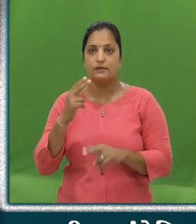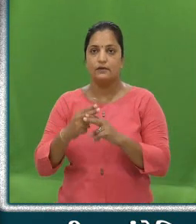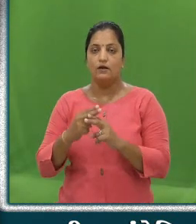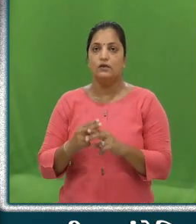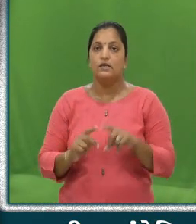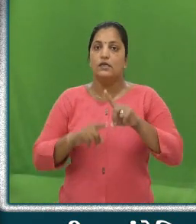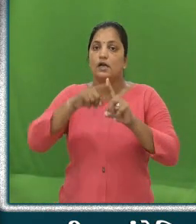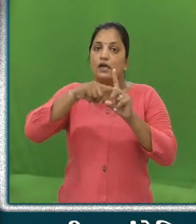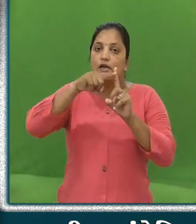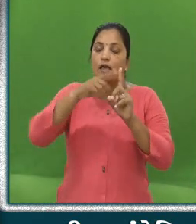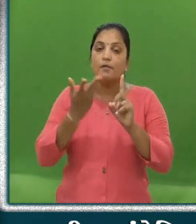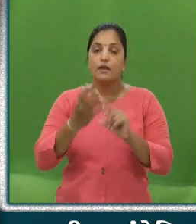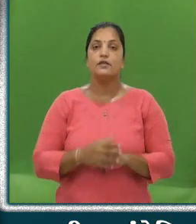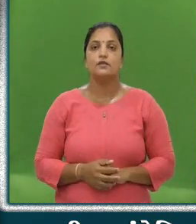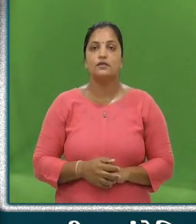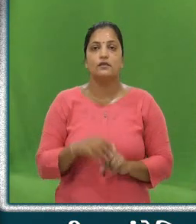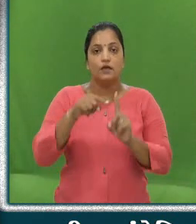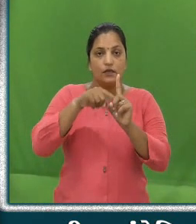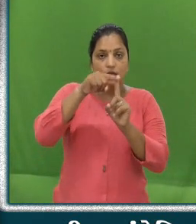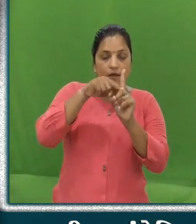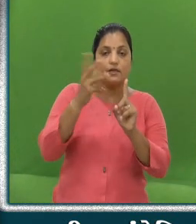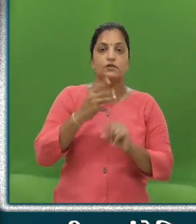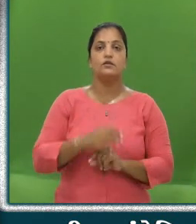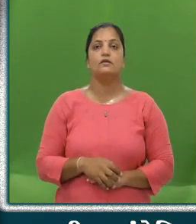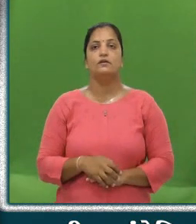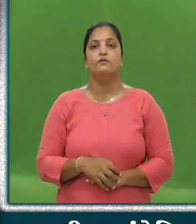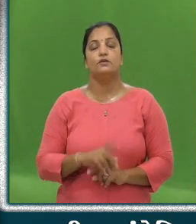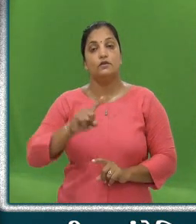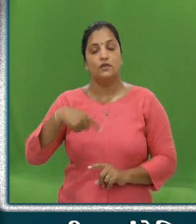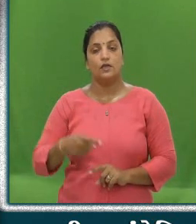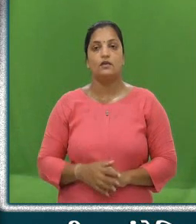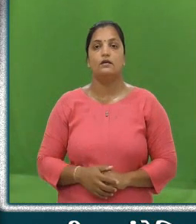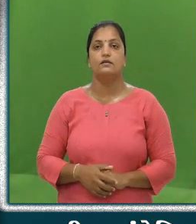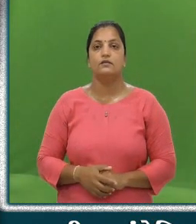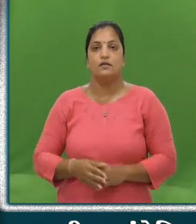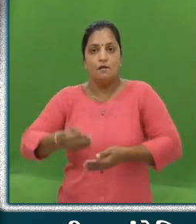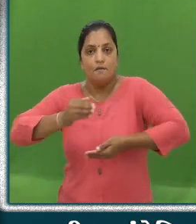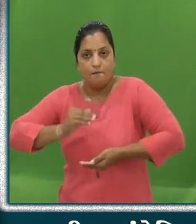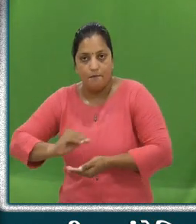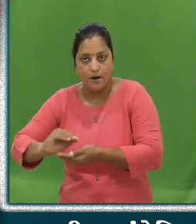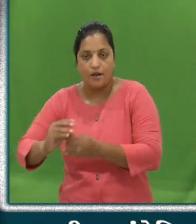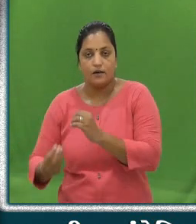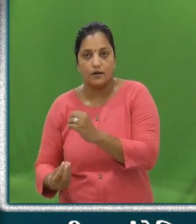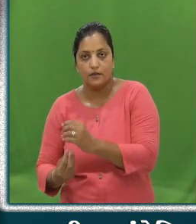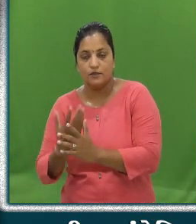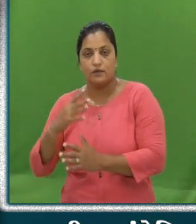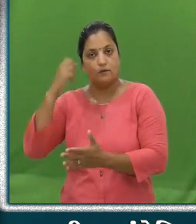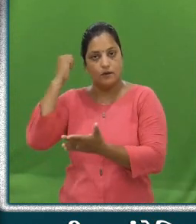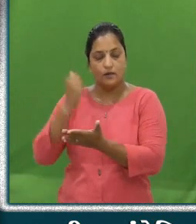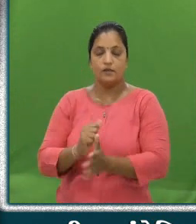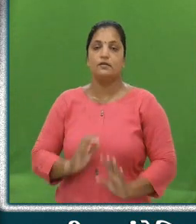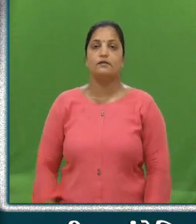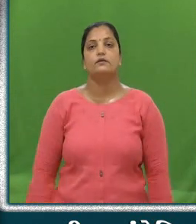ટેમ્પરેચર કેવું છે બરોબર તાપમાન કેવું છે તેના આધારે તેની સંતતિ જે છે નક્કી